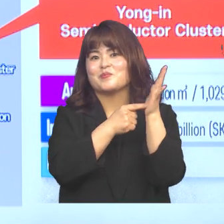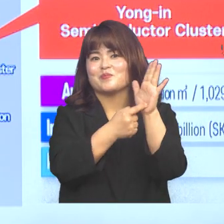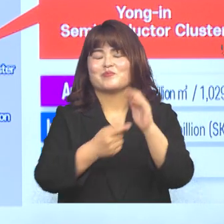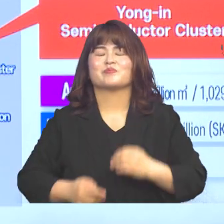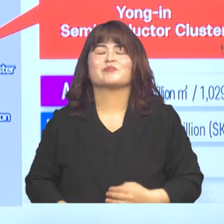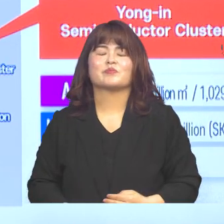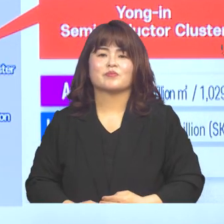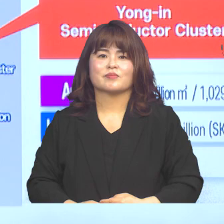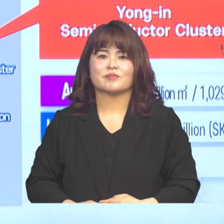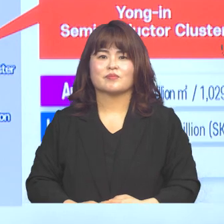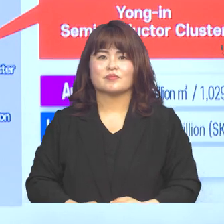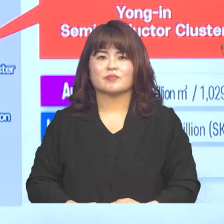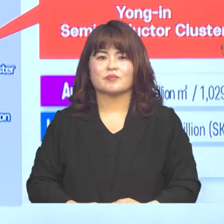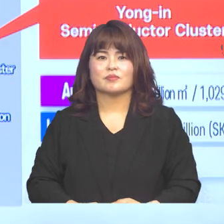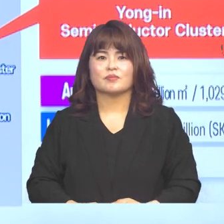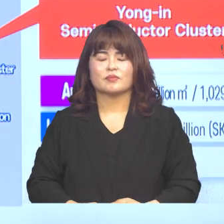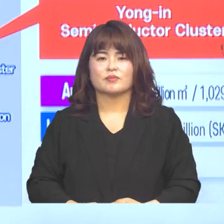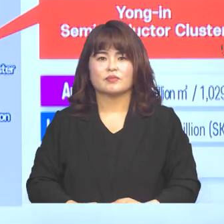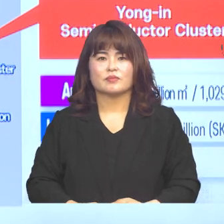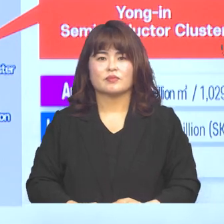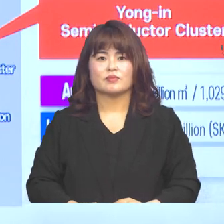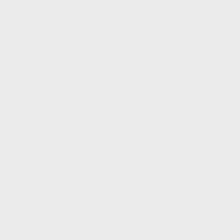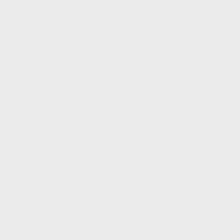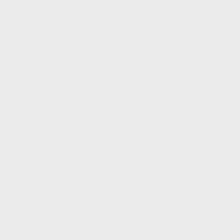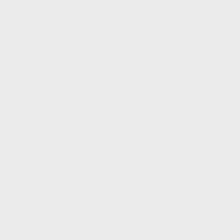된다고 말했습니다.